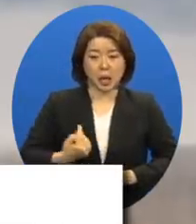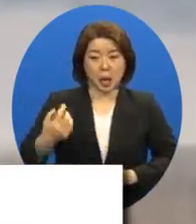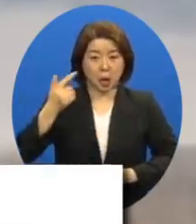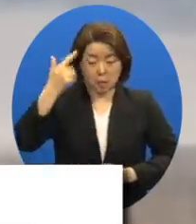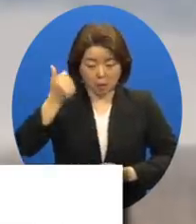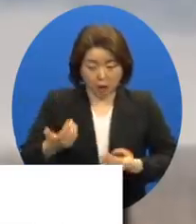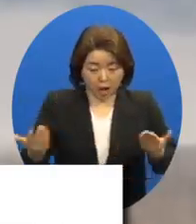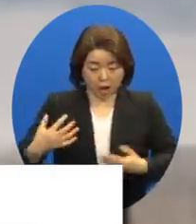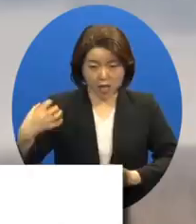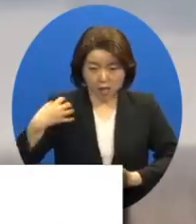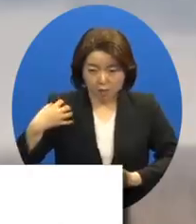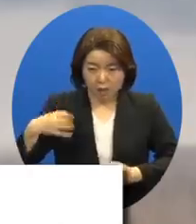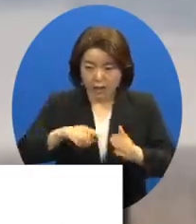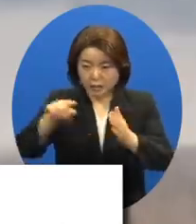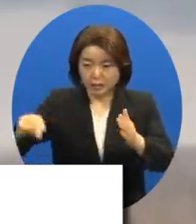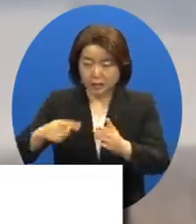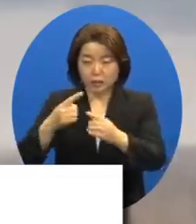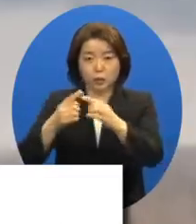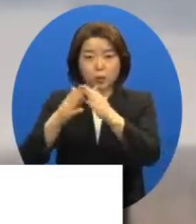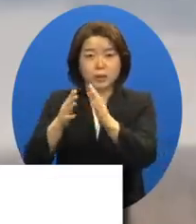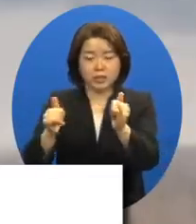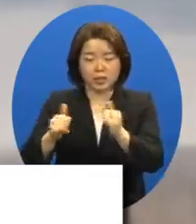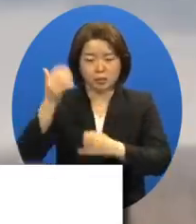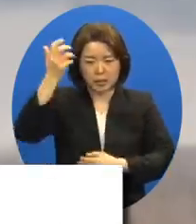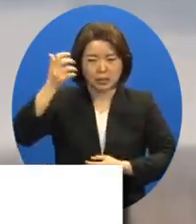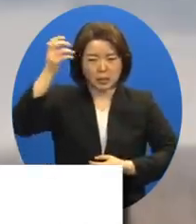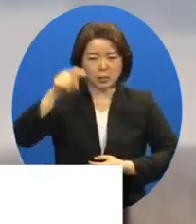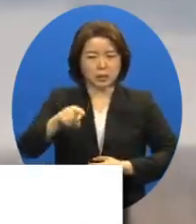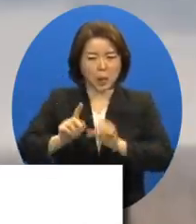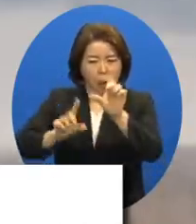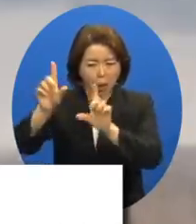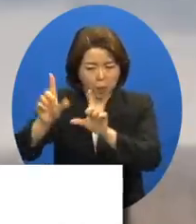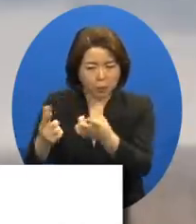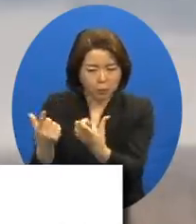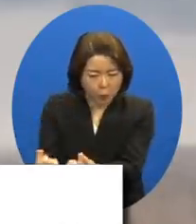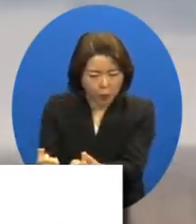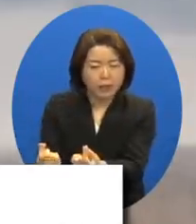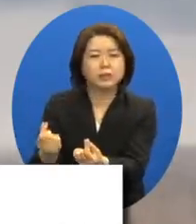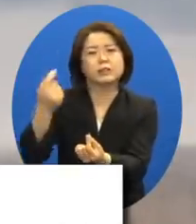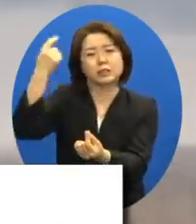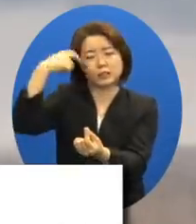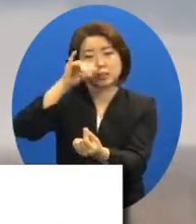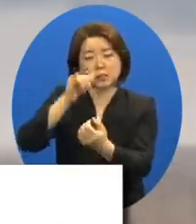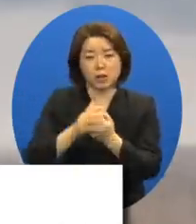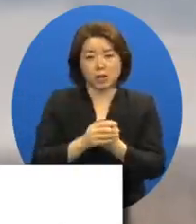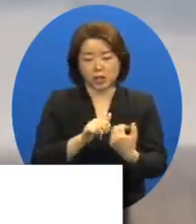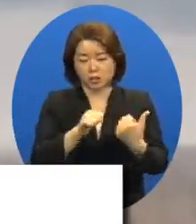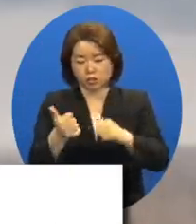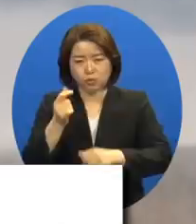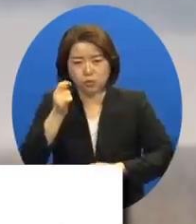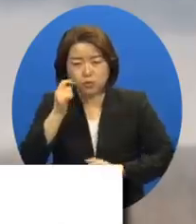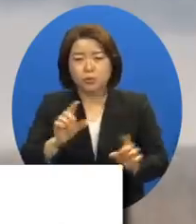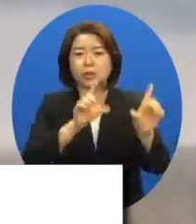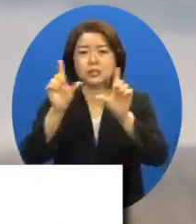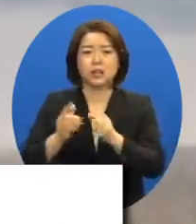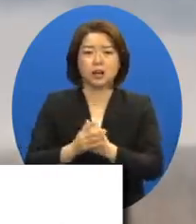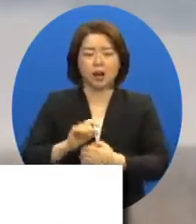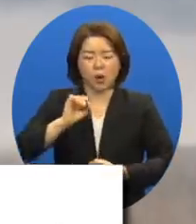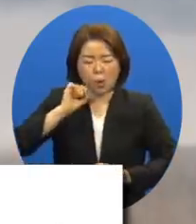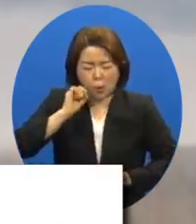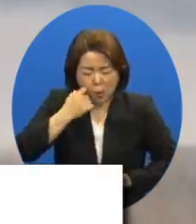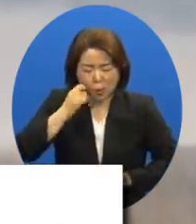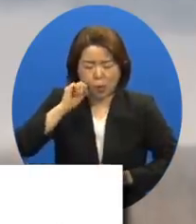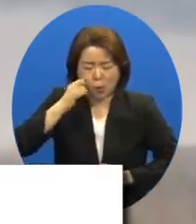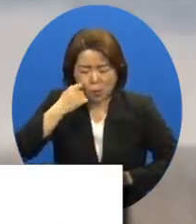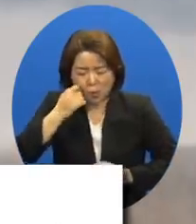영적으로 그런 상태에 있다는 것에 느껴지더라 합니다 죽지 못해 사는 조 예수님에게